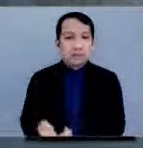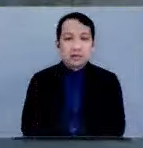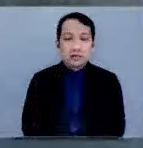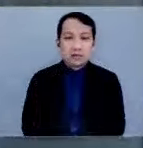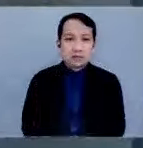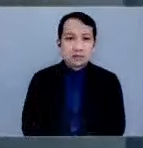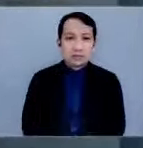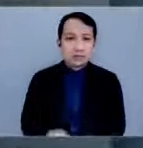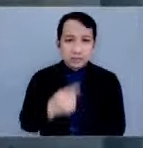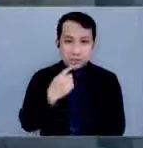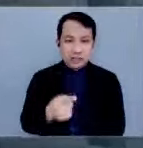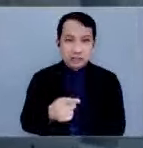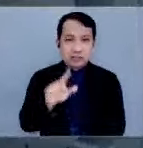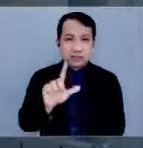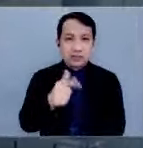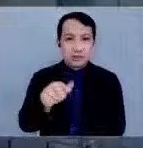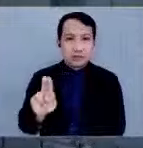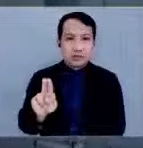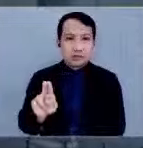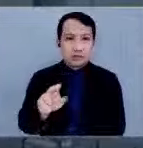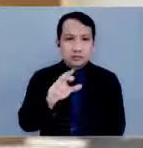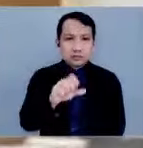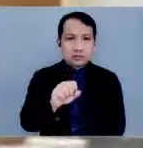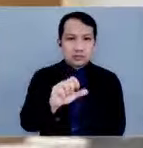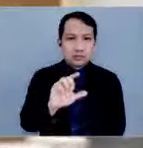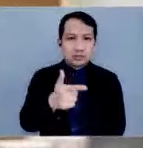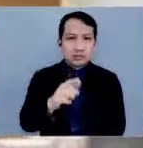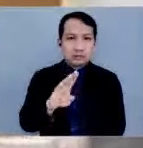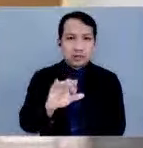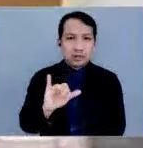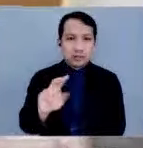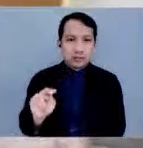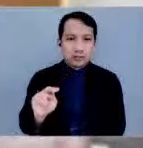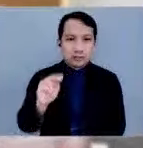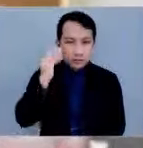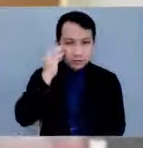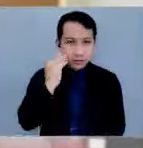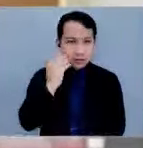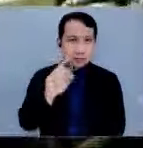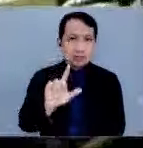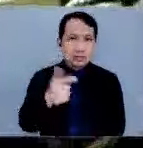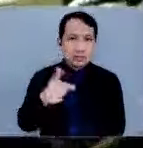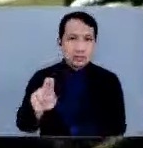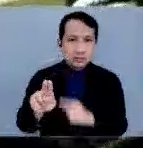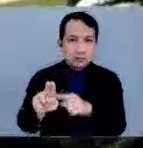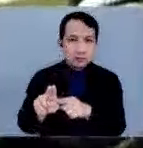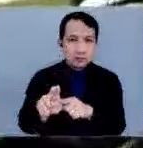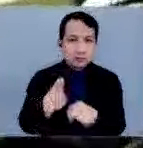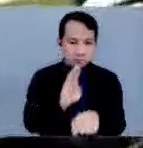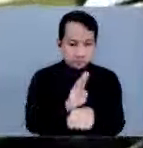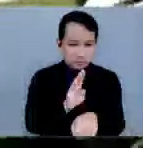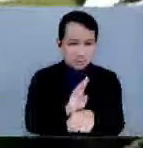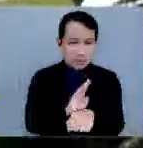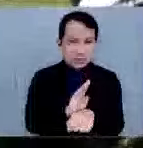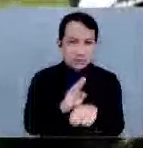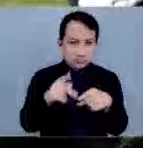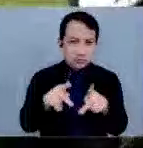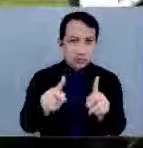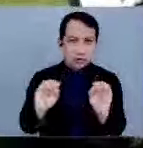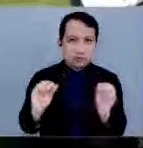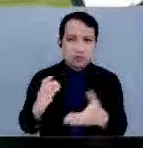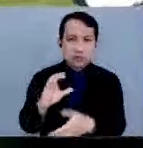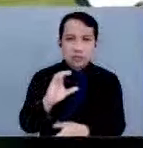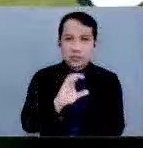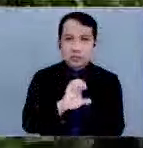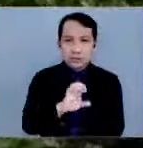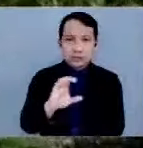din ang lokal na pamahalaan ng Sagbayan na nagkulang sila. Sa LGU kasi galing ang business permit kahit wala itong ECC. Hindi raw nila